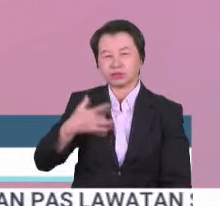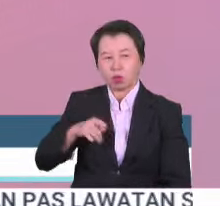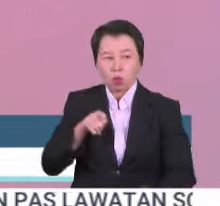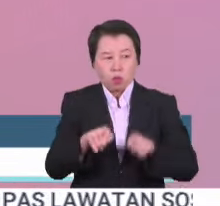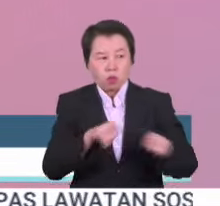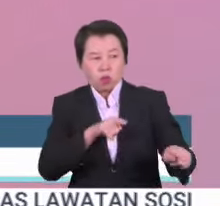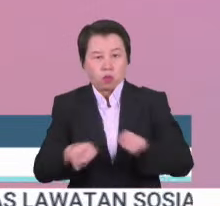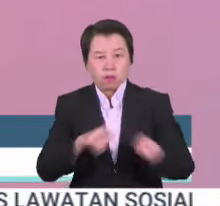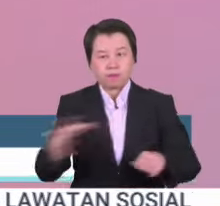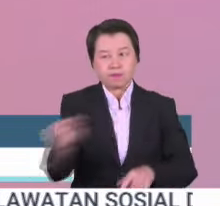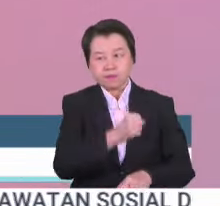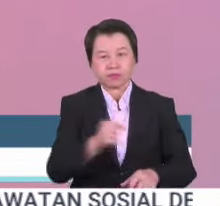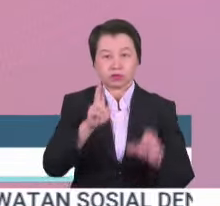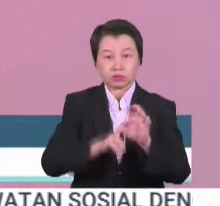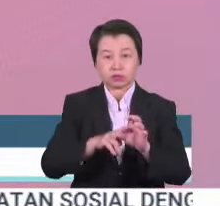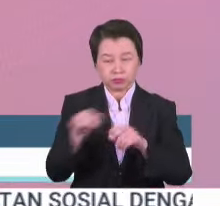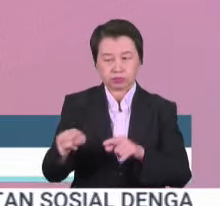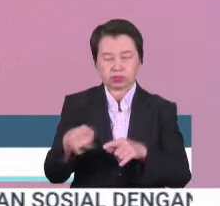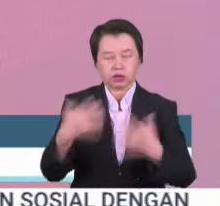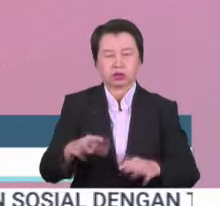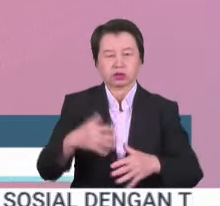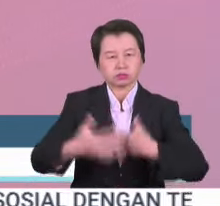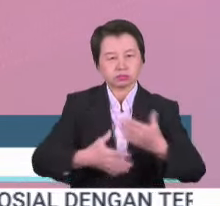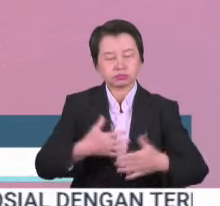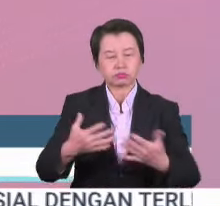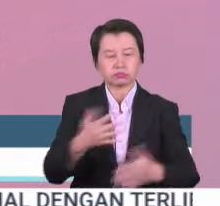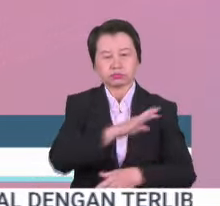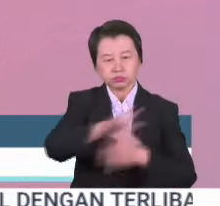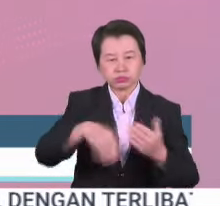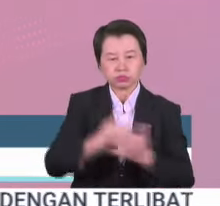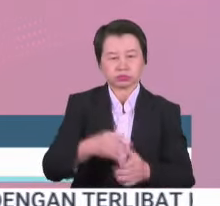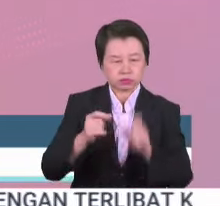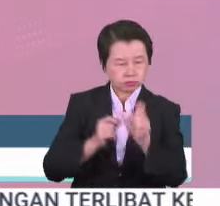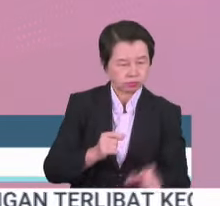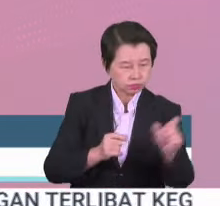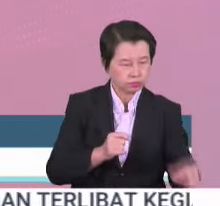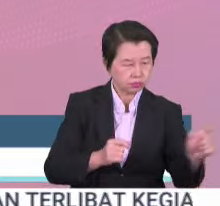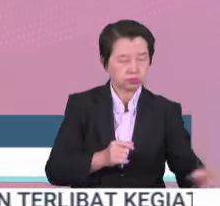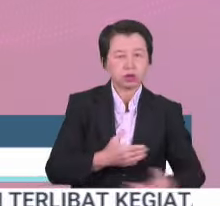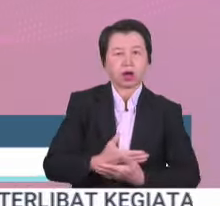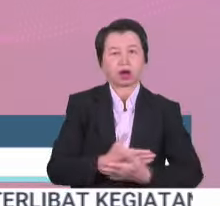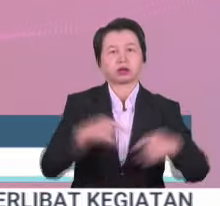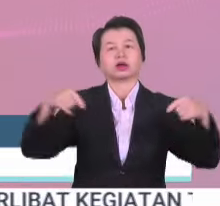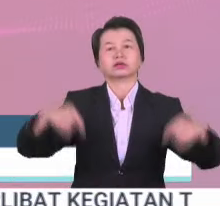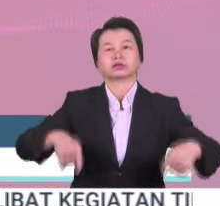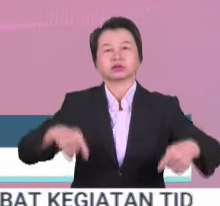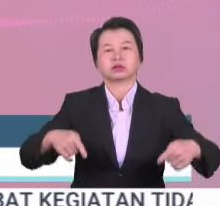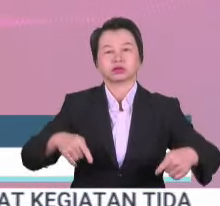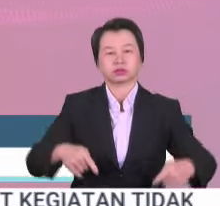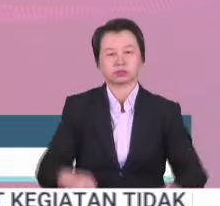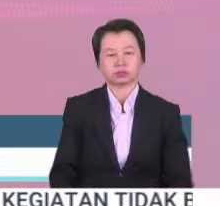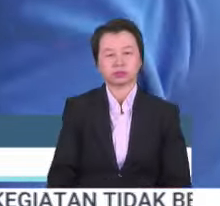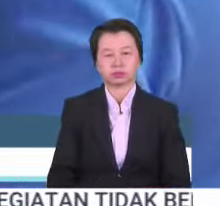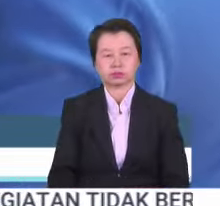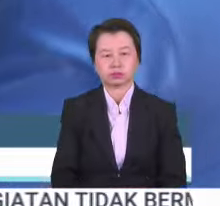persaingan sengit merebut kerusi tersebut. Susulan profil ke semua calon merupakan anak jati Felda, kawasan Pelangai.